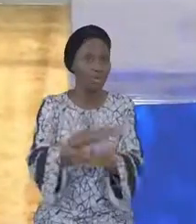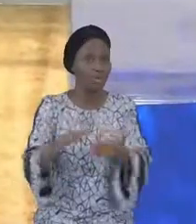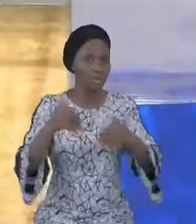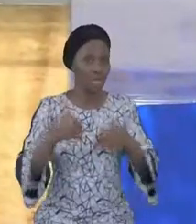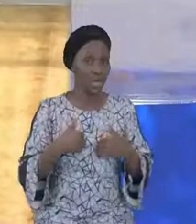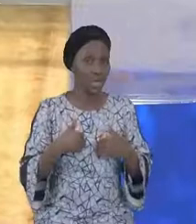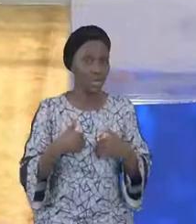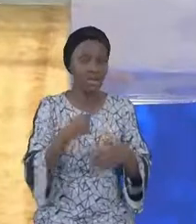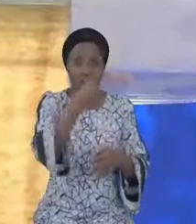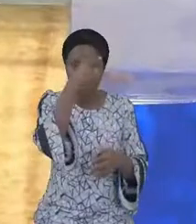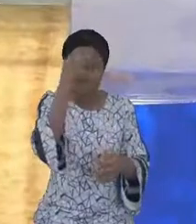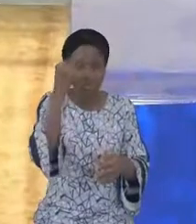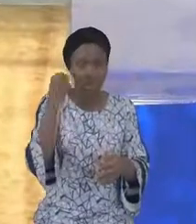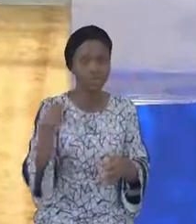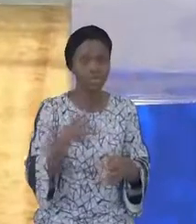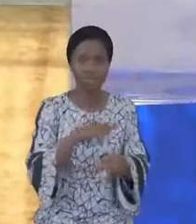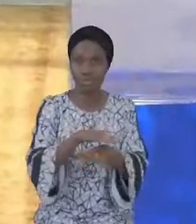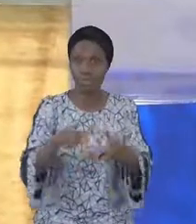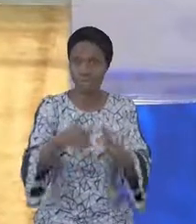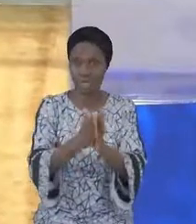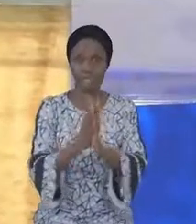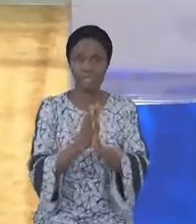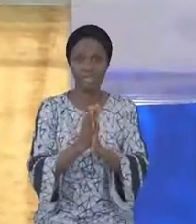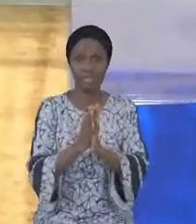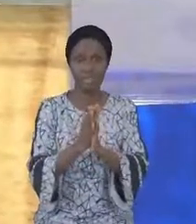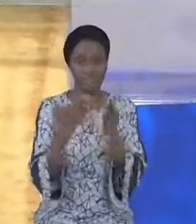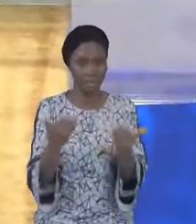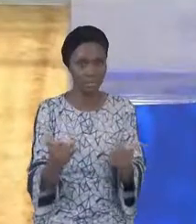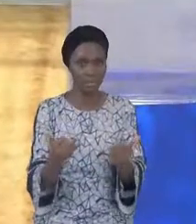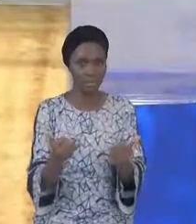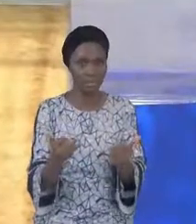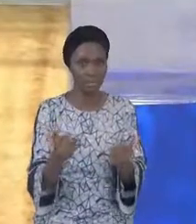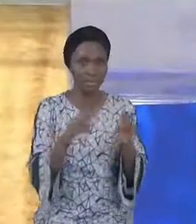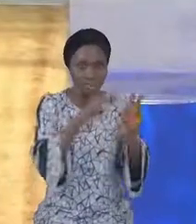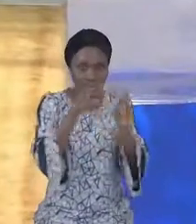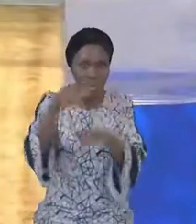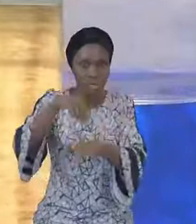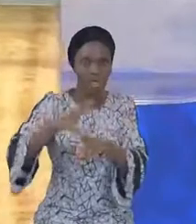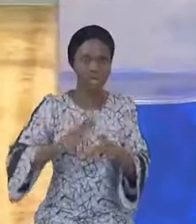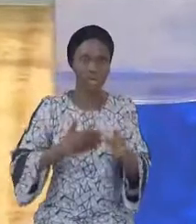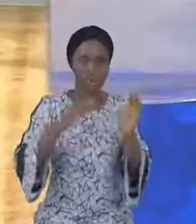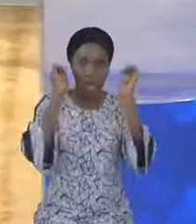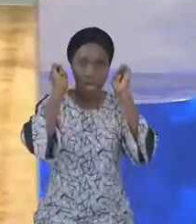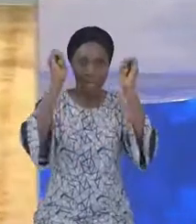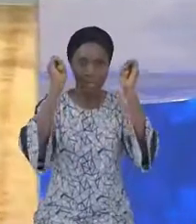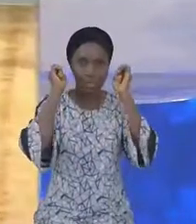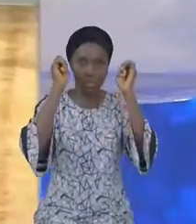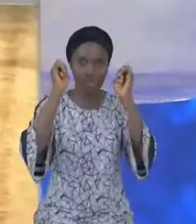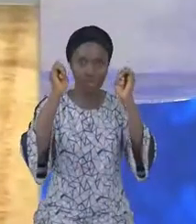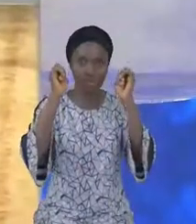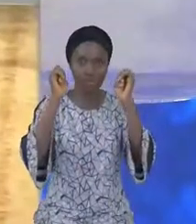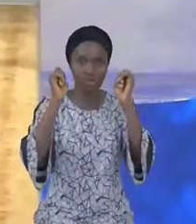vous ne le demandez pas. Vous n'avez pas parce que vous ne demandez pas. Regardez notre système